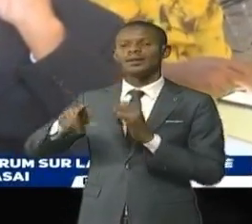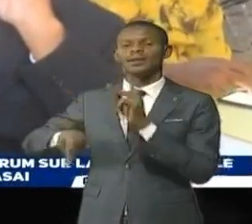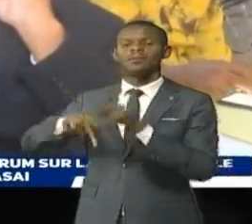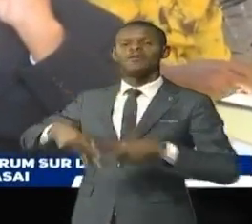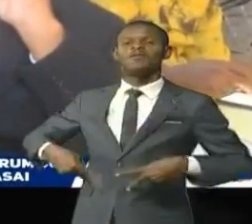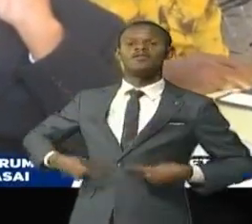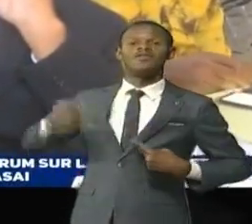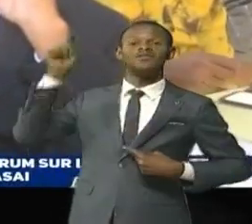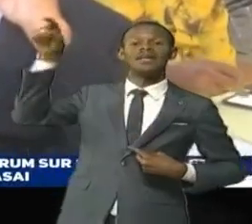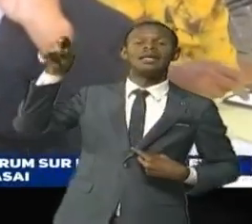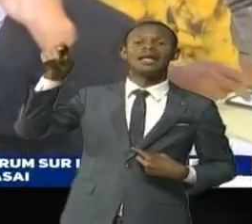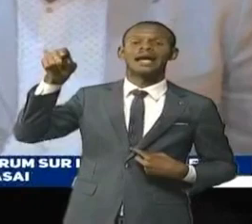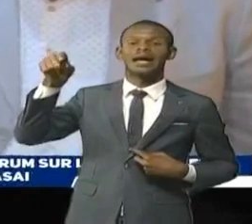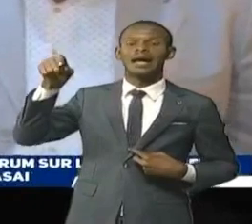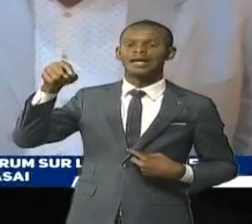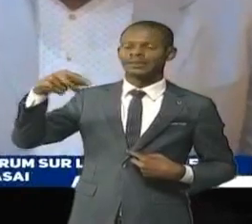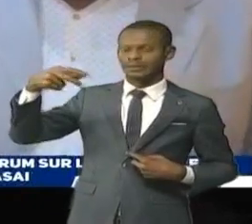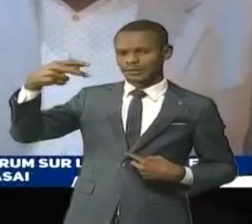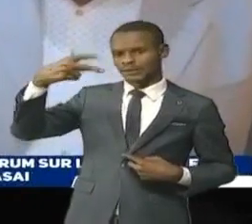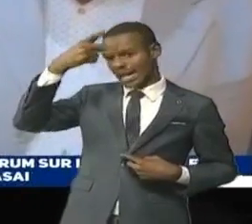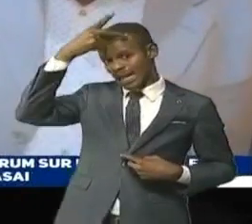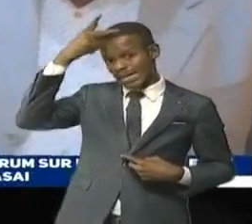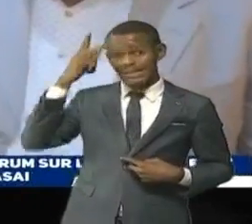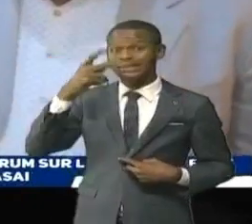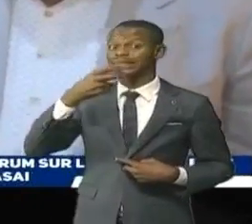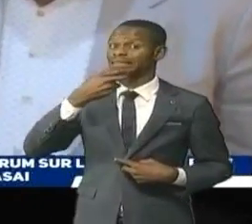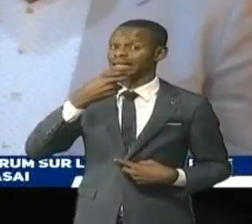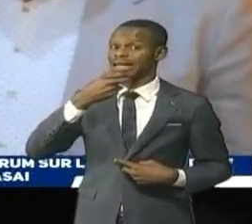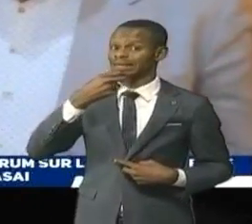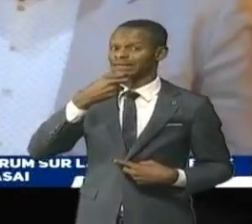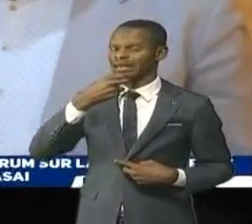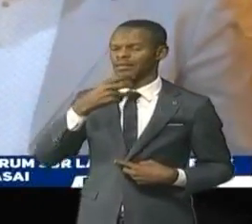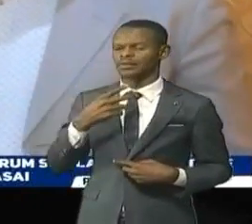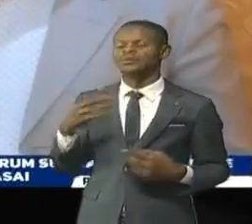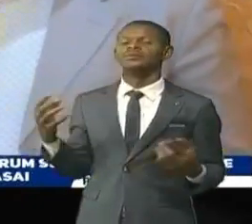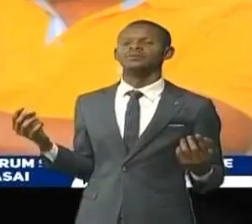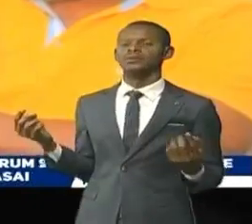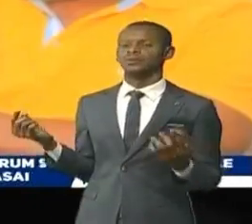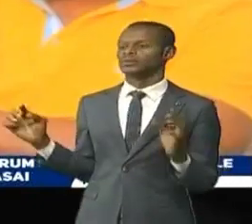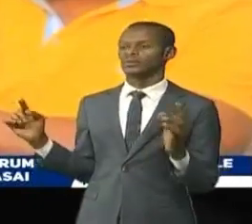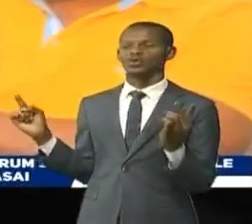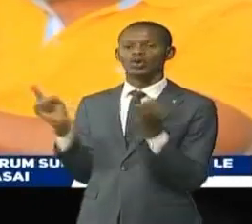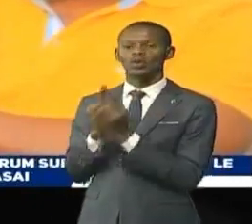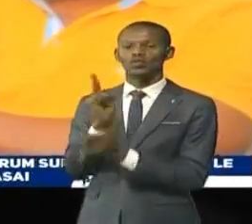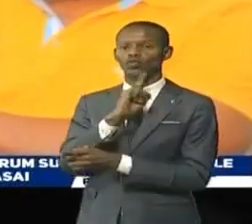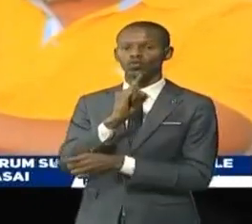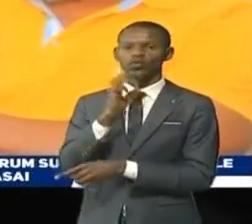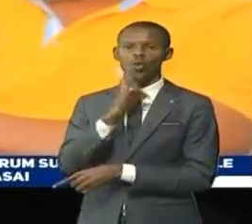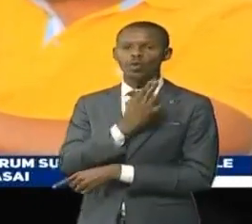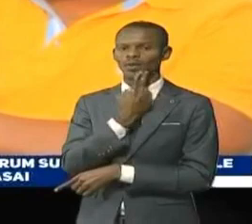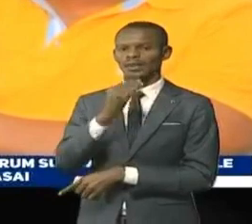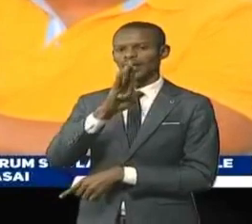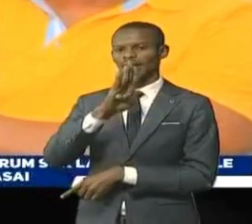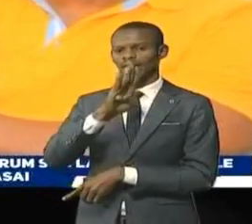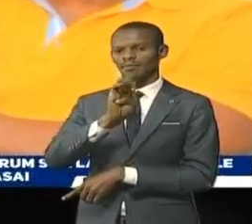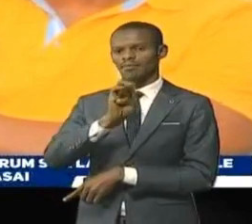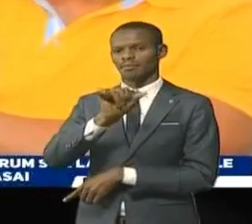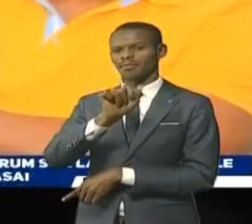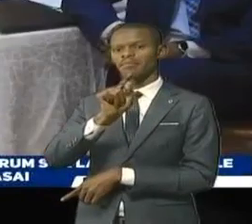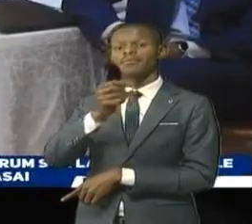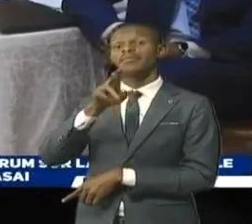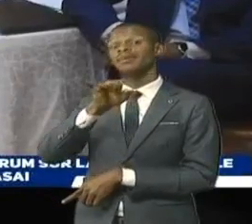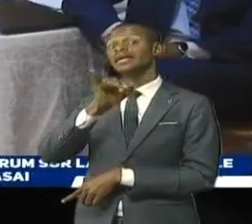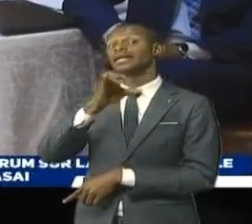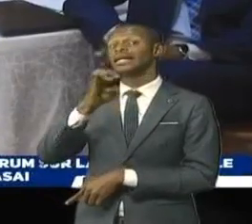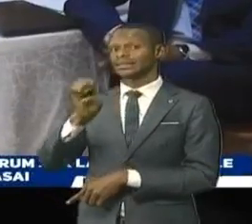de restitution du dit forum à Béatrice Hôtel de Kinshasa. Selon le comité organisateur, cette session de